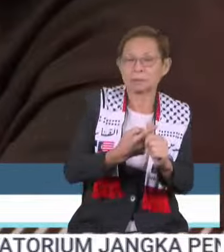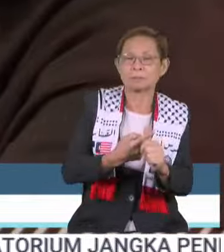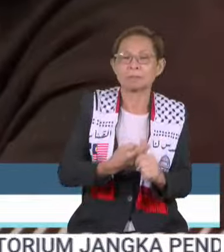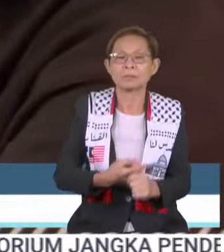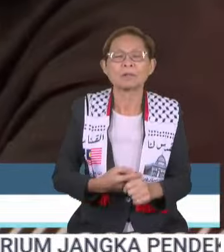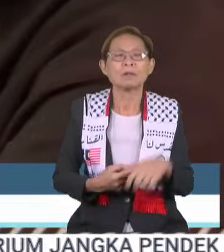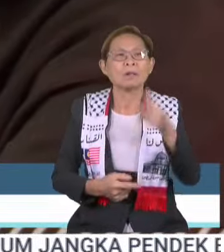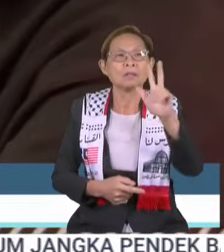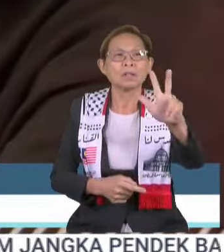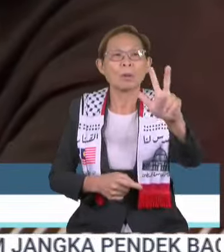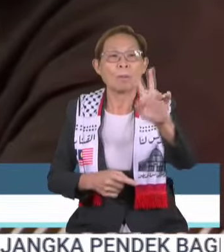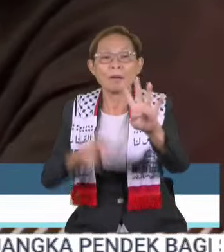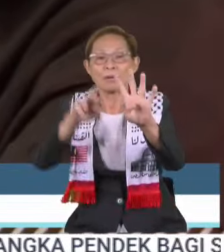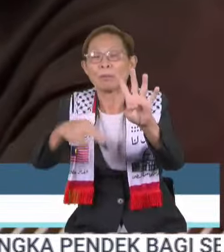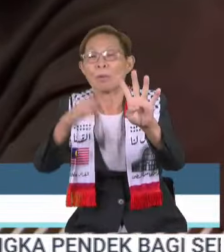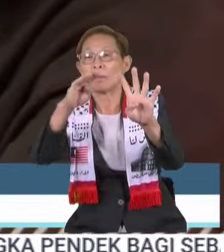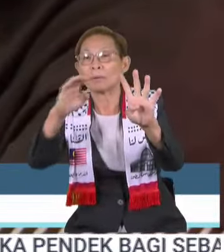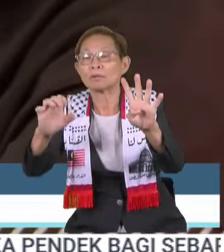Sejumlah